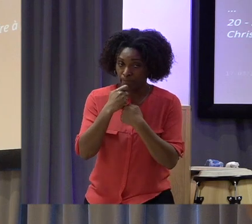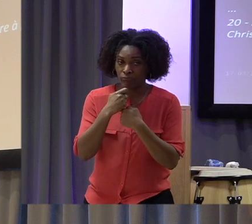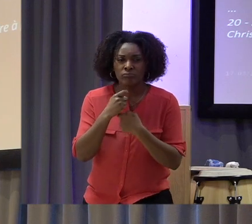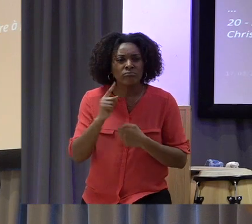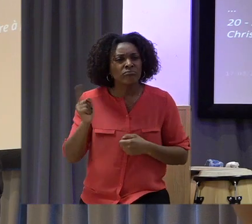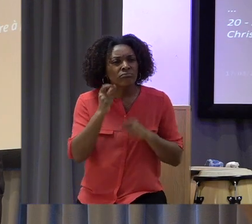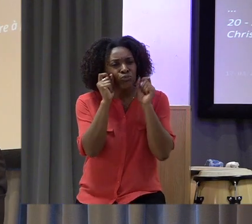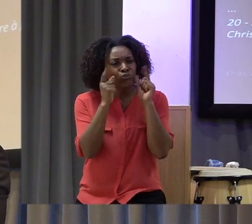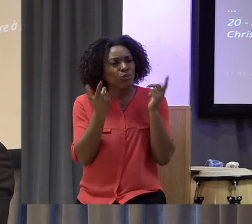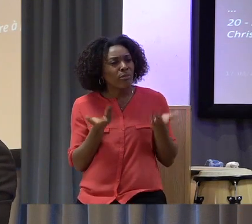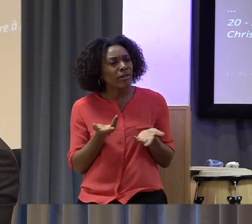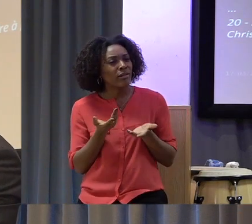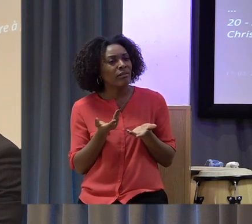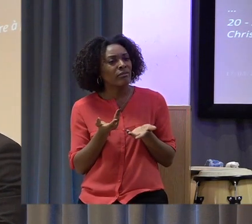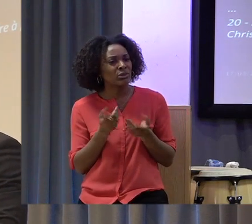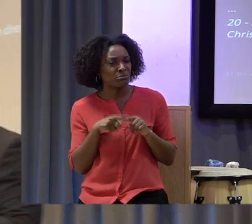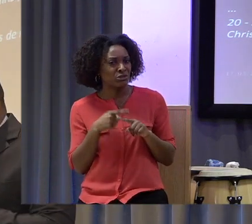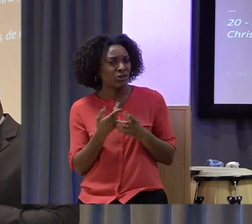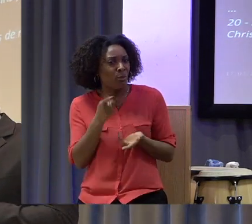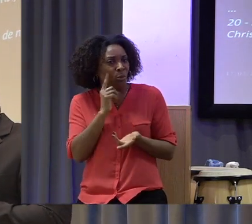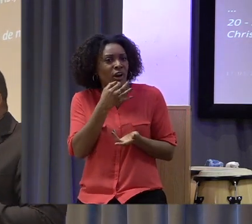surprenant. On aurait attendu que